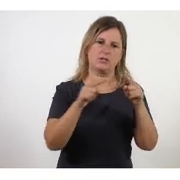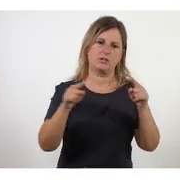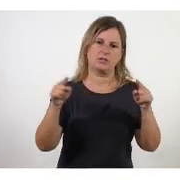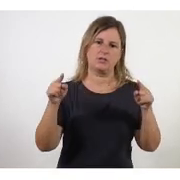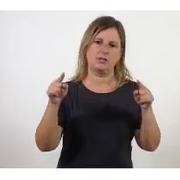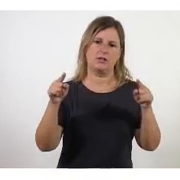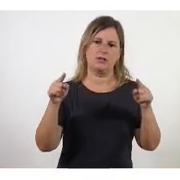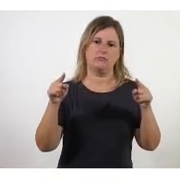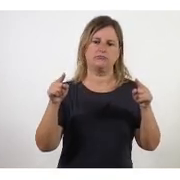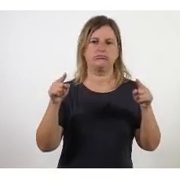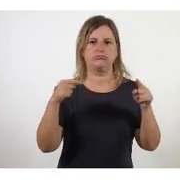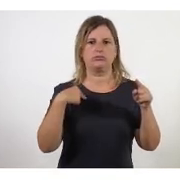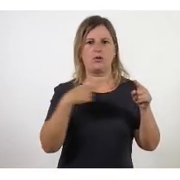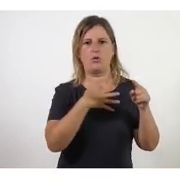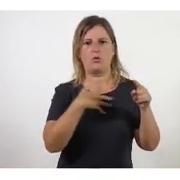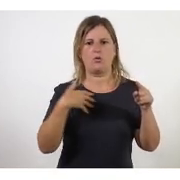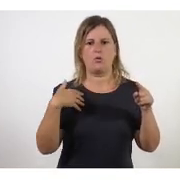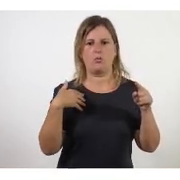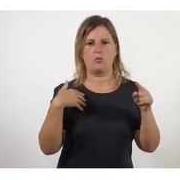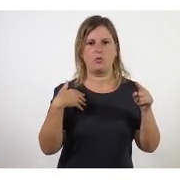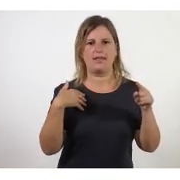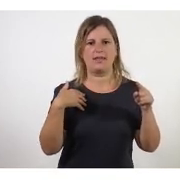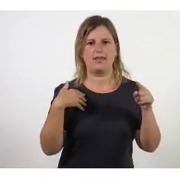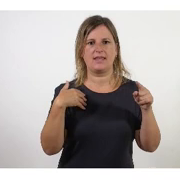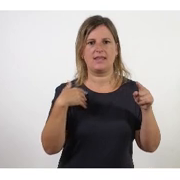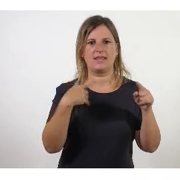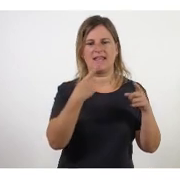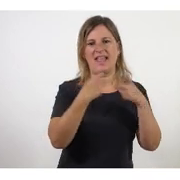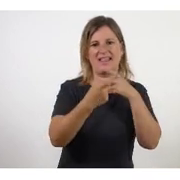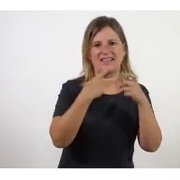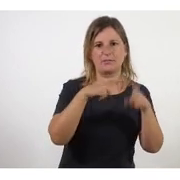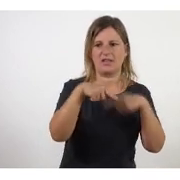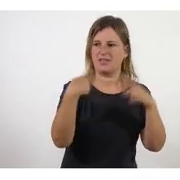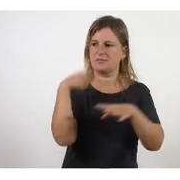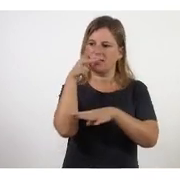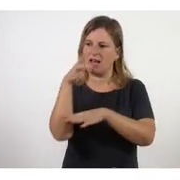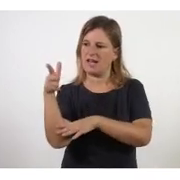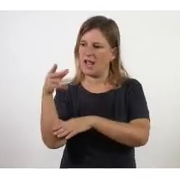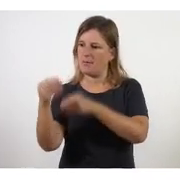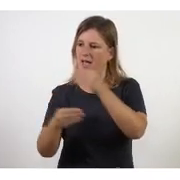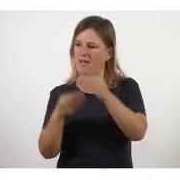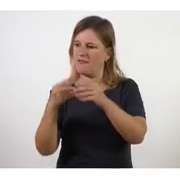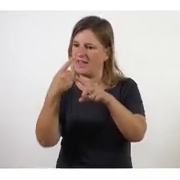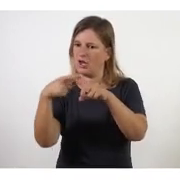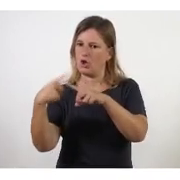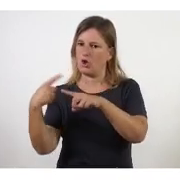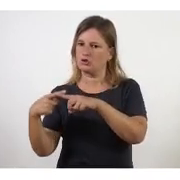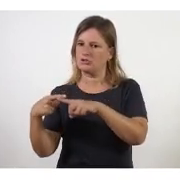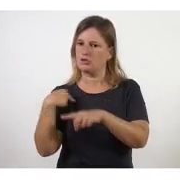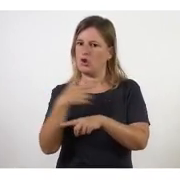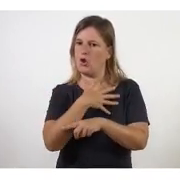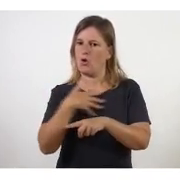i vull, allò com us deia, el testimoni, l'he entrevistat i després l'he gravat fent coses. I vull sobreimpressionar amb aquesta